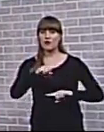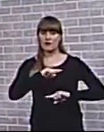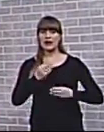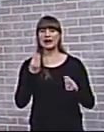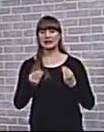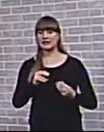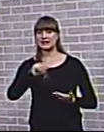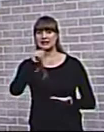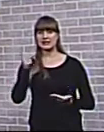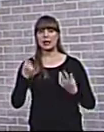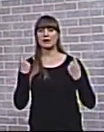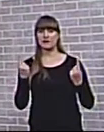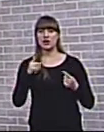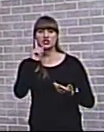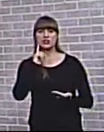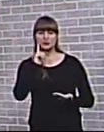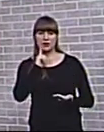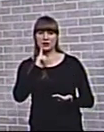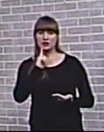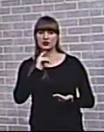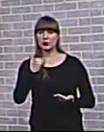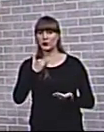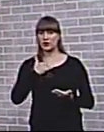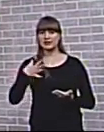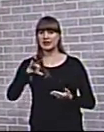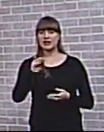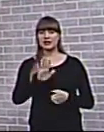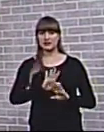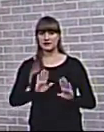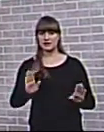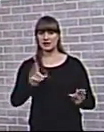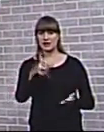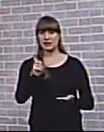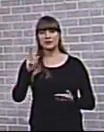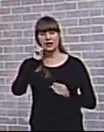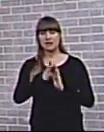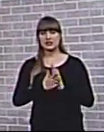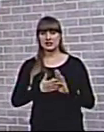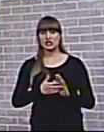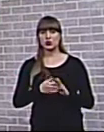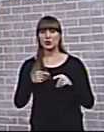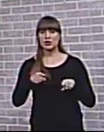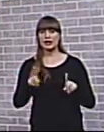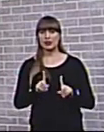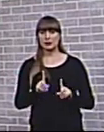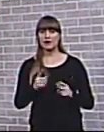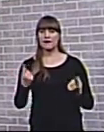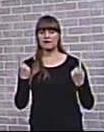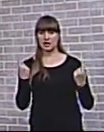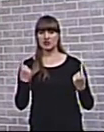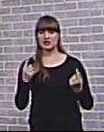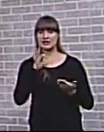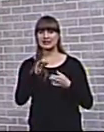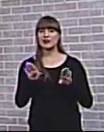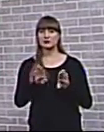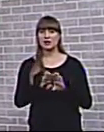игры, они самые важные. И пока что у нас не все осознают именно вот важность, скажем